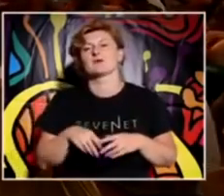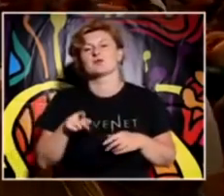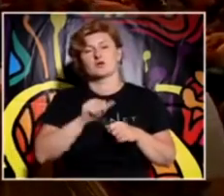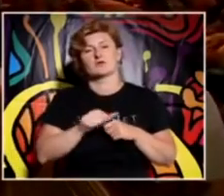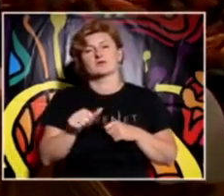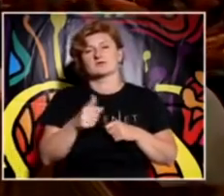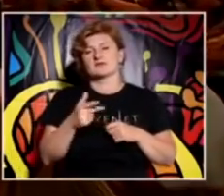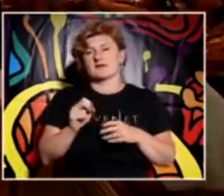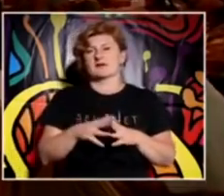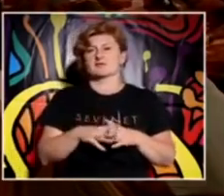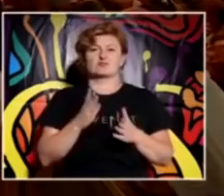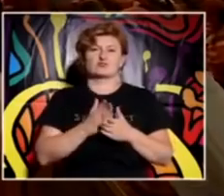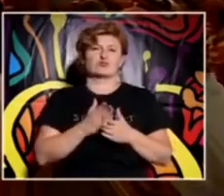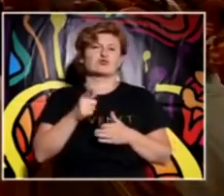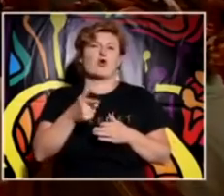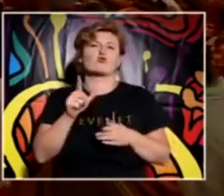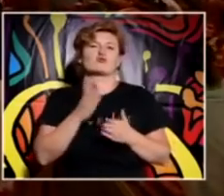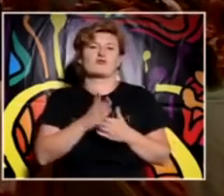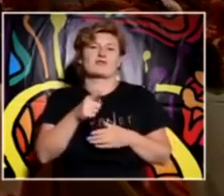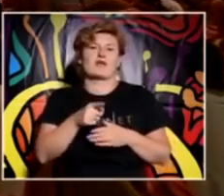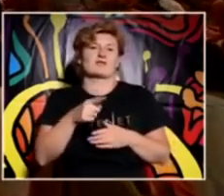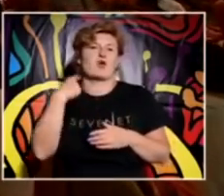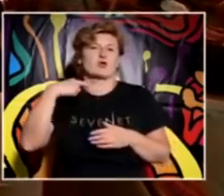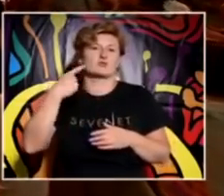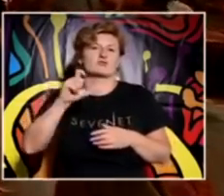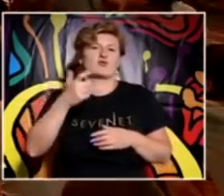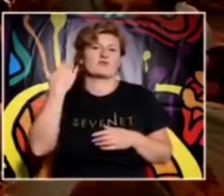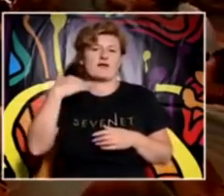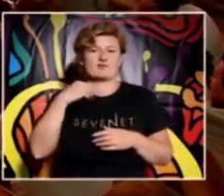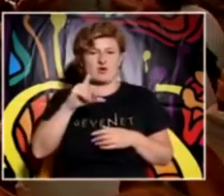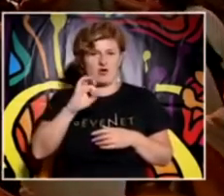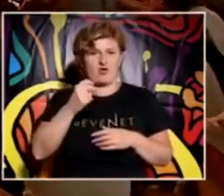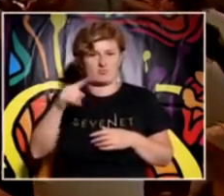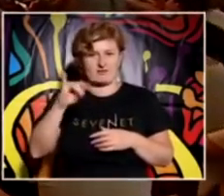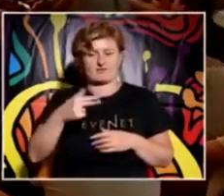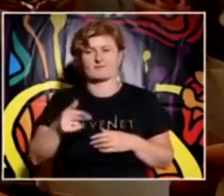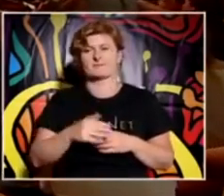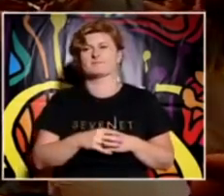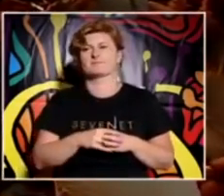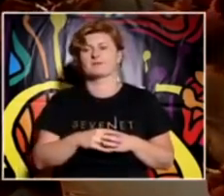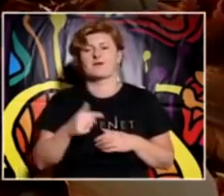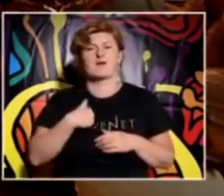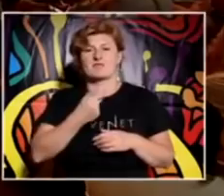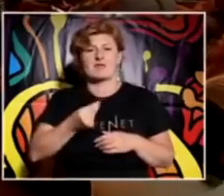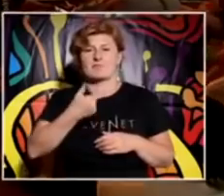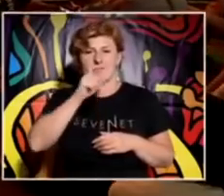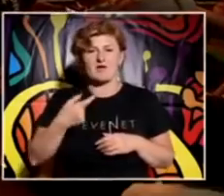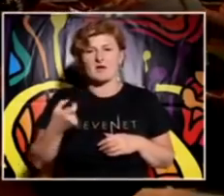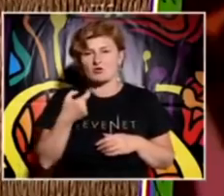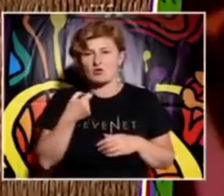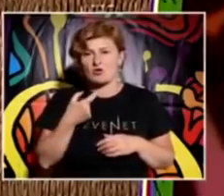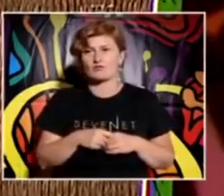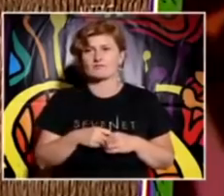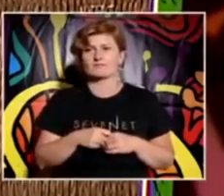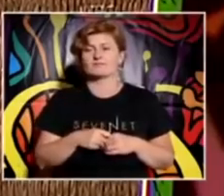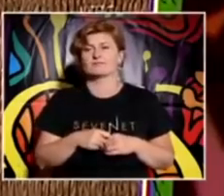absolutnie to nie jest tak. To już nie jest ten Londyn. Skoro mówimy grosz do grosza, to gdzie u Ciebie jest ten grosz, który sobie odkładasz? Co to jest? Ja nie piję alkoholu.